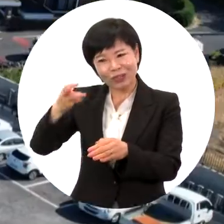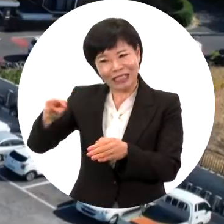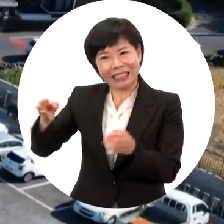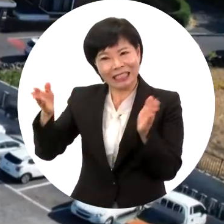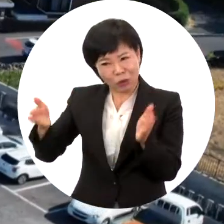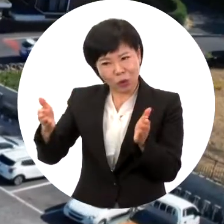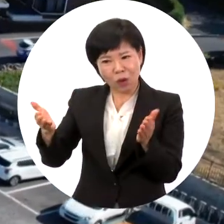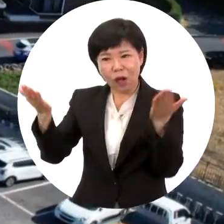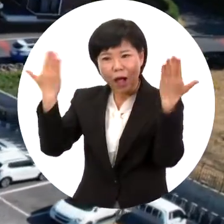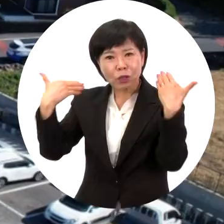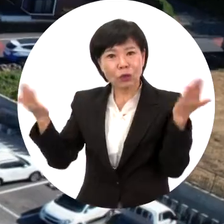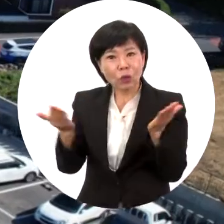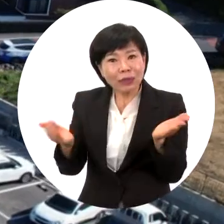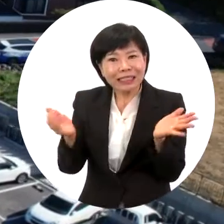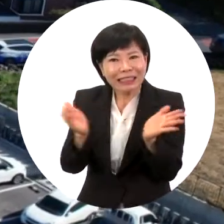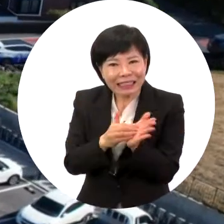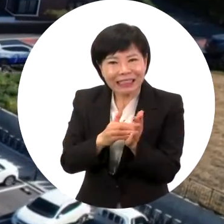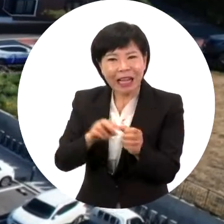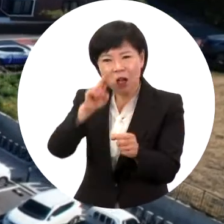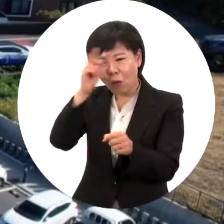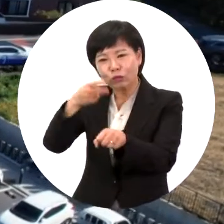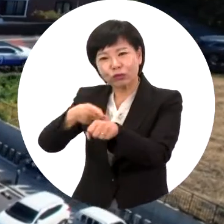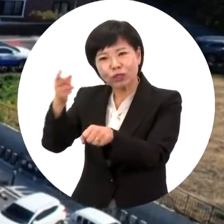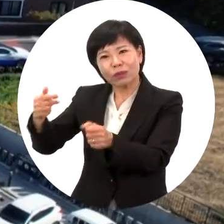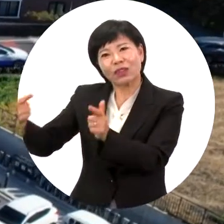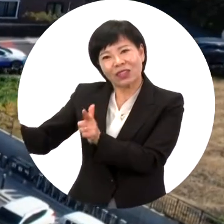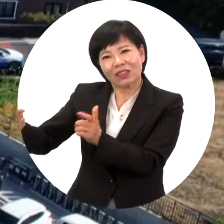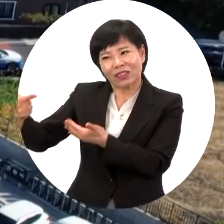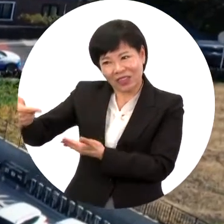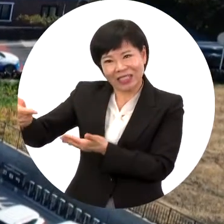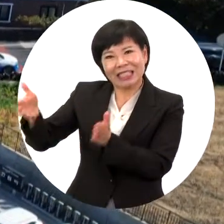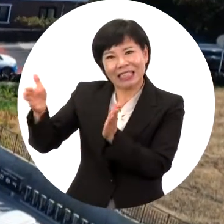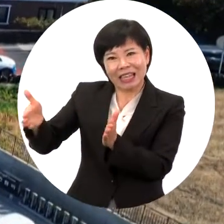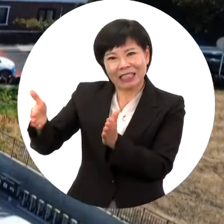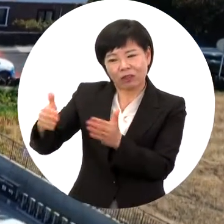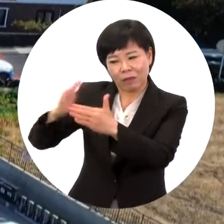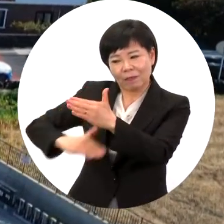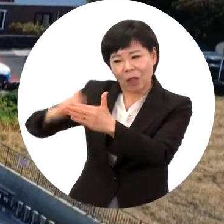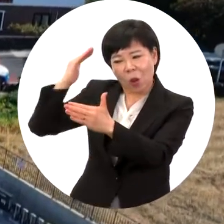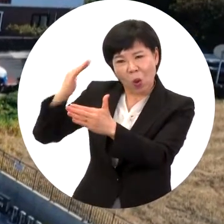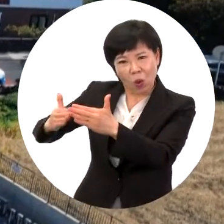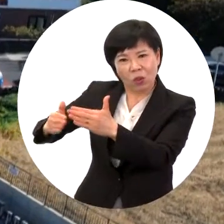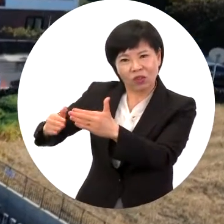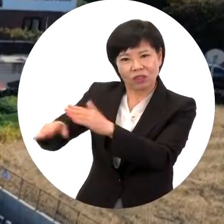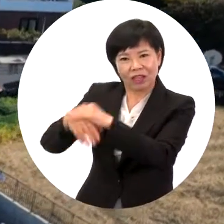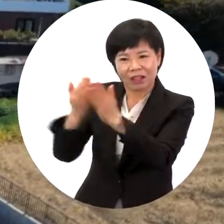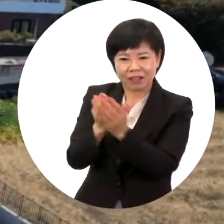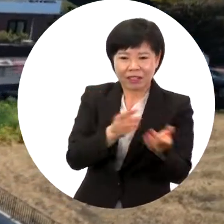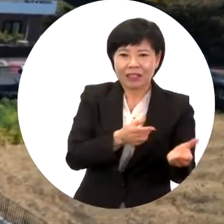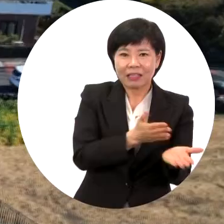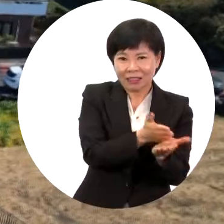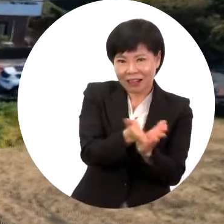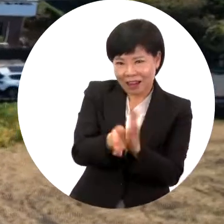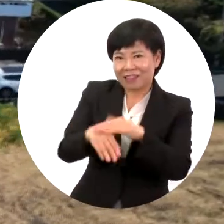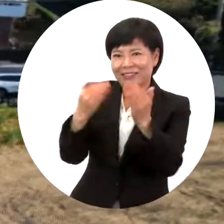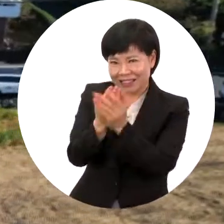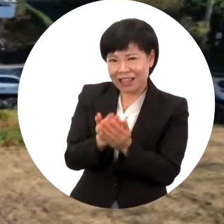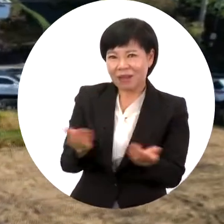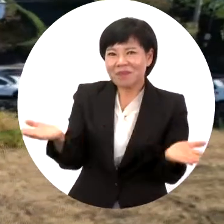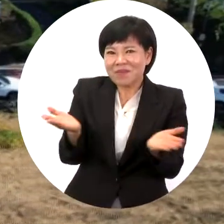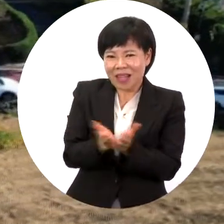전후까지와 하교시간 학생이 많은 오후 2시부터 6시까지는 고정 노선버스가 수요에 맞춰 일부 운행하게